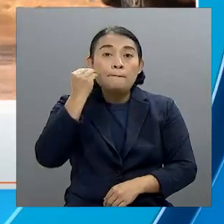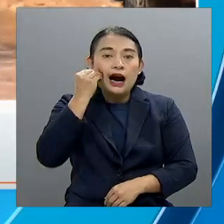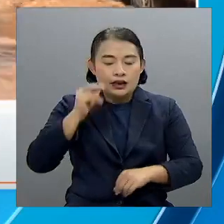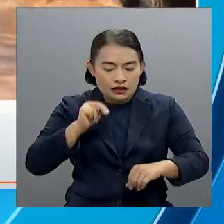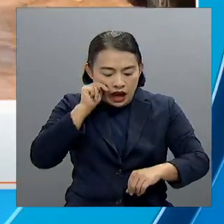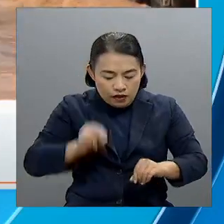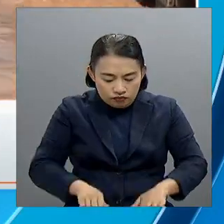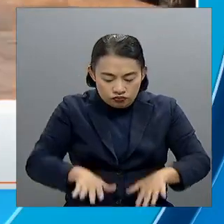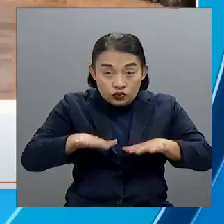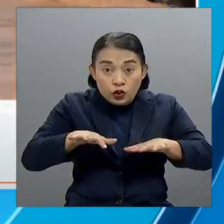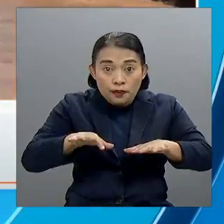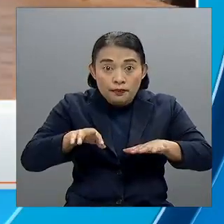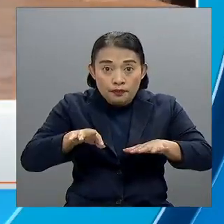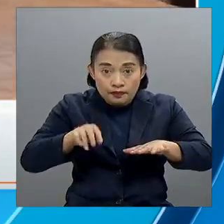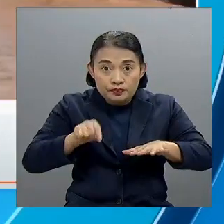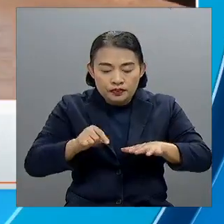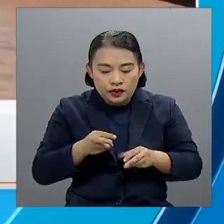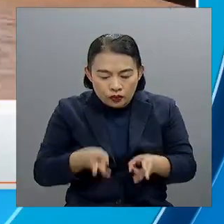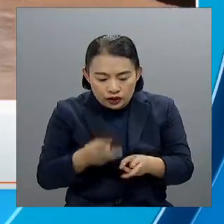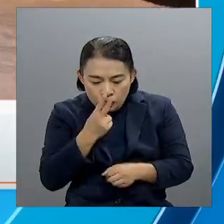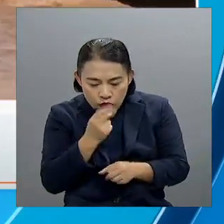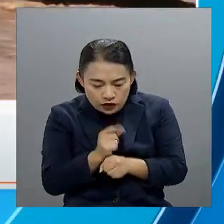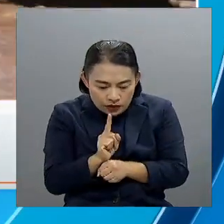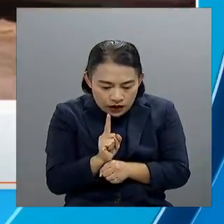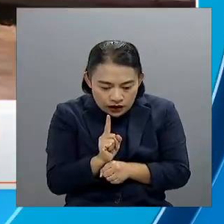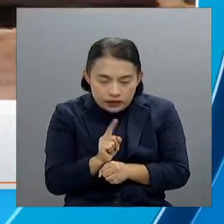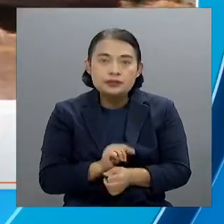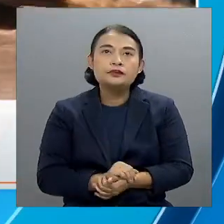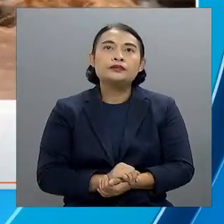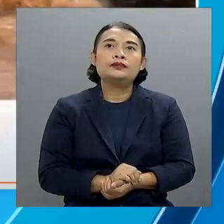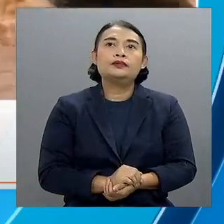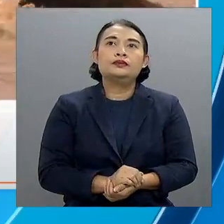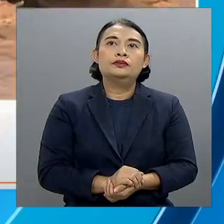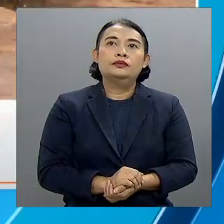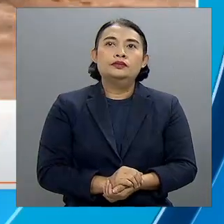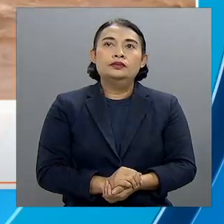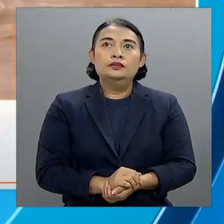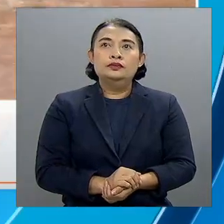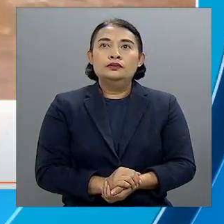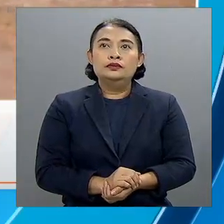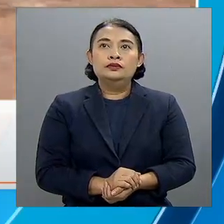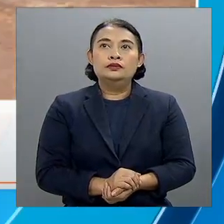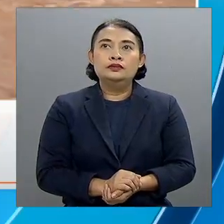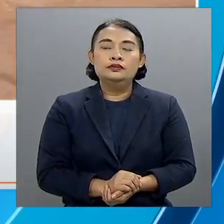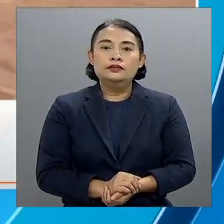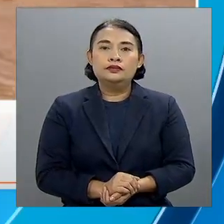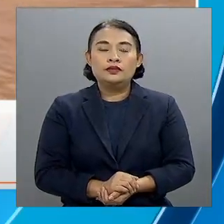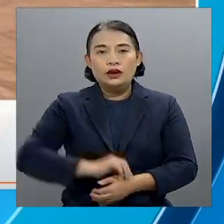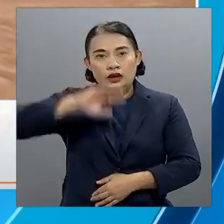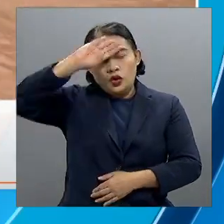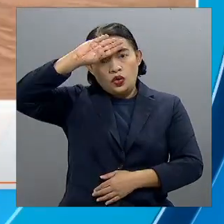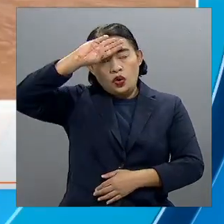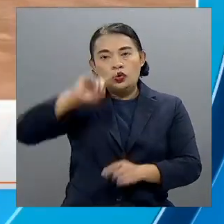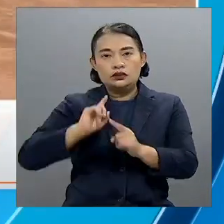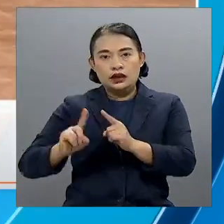างไรนะคะเมื่อกี้ที่ทางท่านพิธีกรถามเนาะว่าเรื่องของโรคต่างๆนะคะส่วนใหญ่ก็จะมา